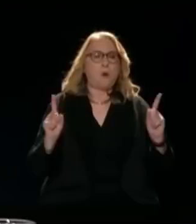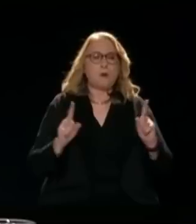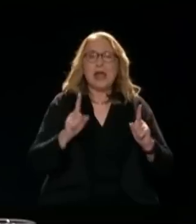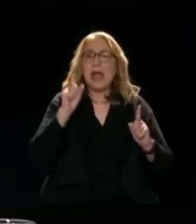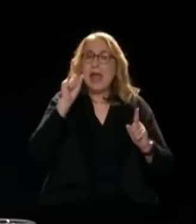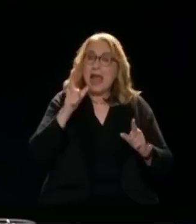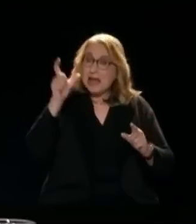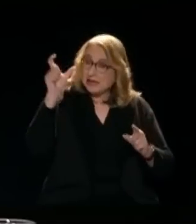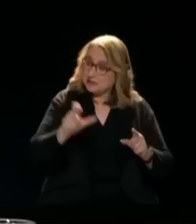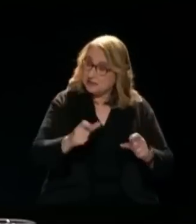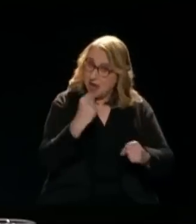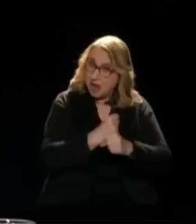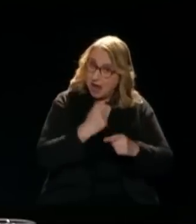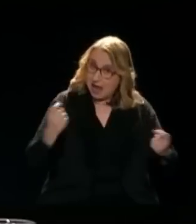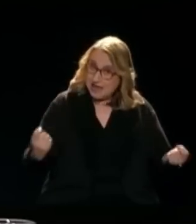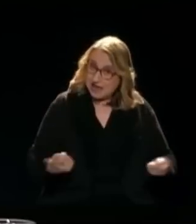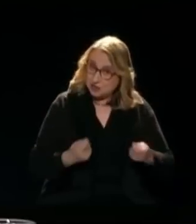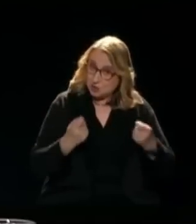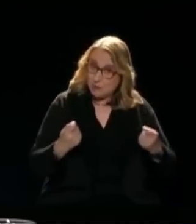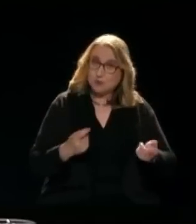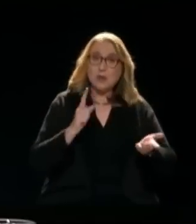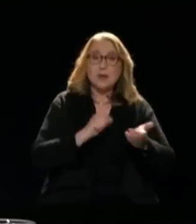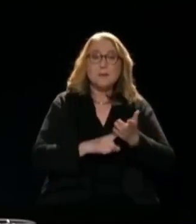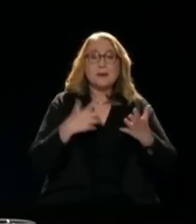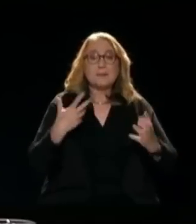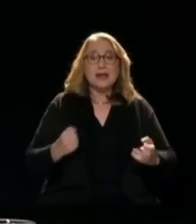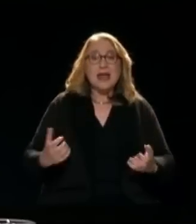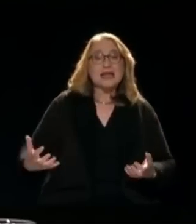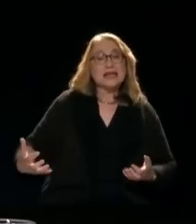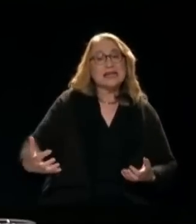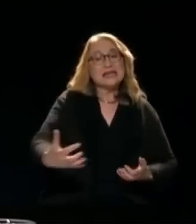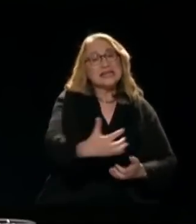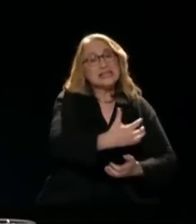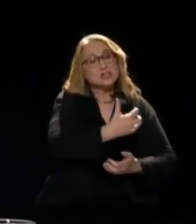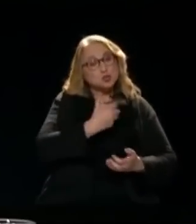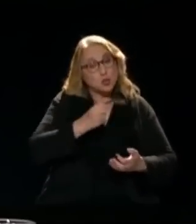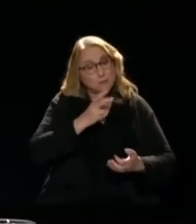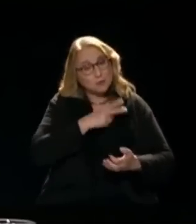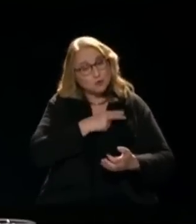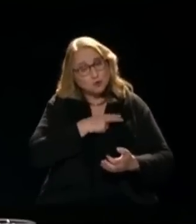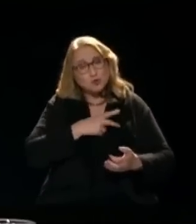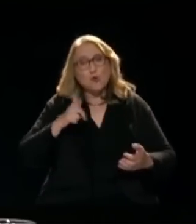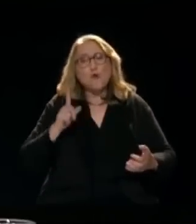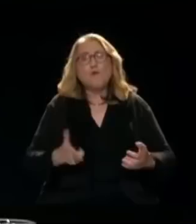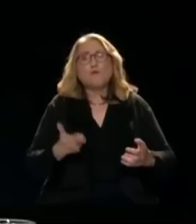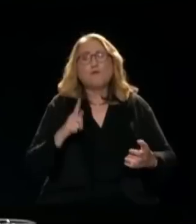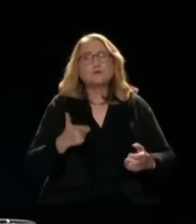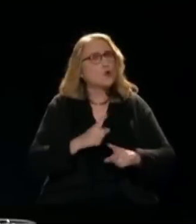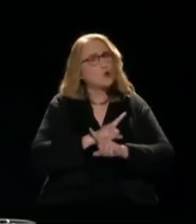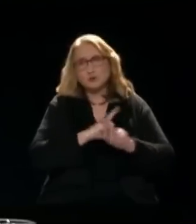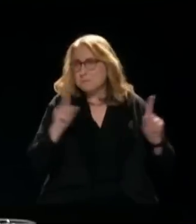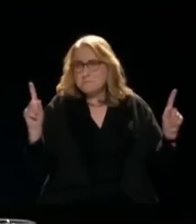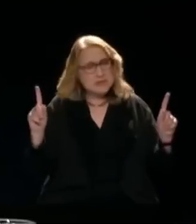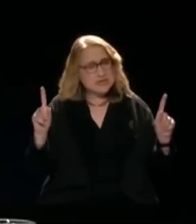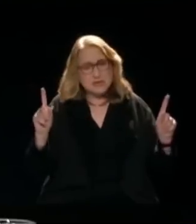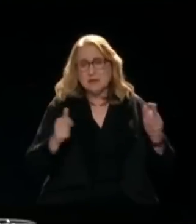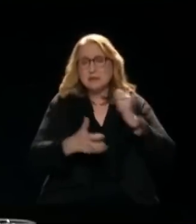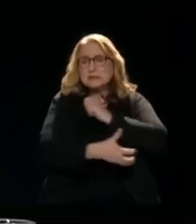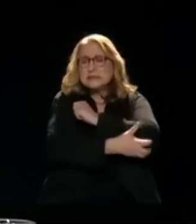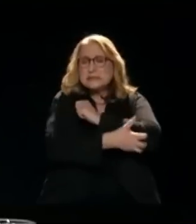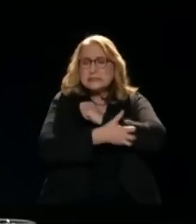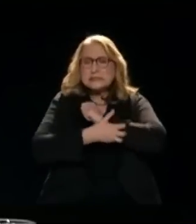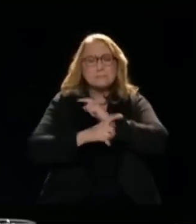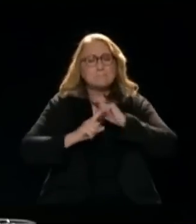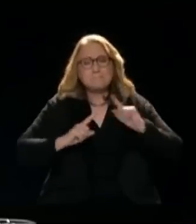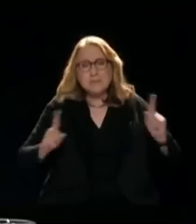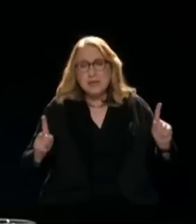να μπορεί να έχει το εισόδημα που χρειάζεται έτσι ώστε να μην είναι σε παγίδα φτώχειας για να μην πηγαίνει σε δουλειές όπου ανταγωνίζεται τον